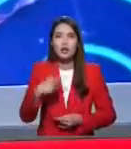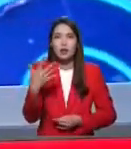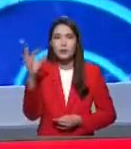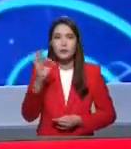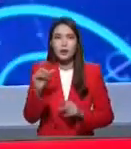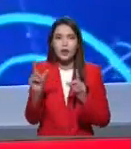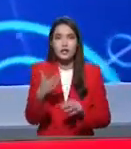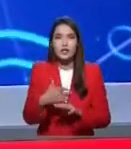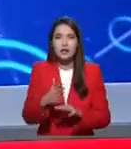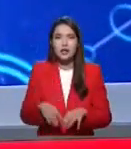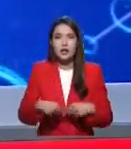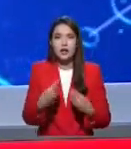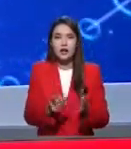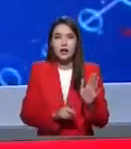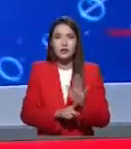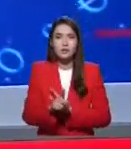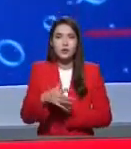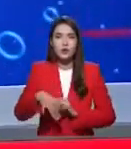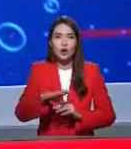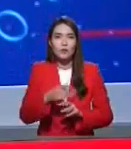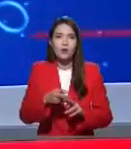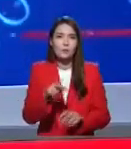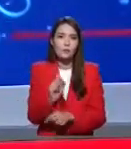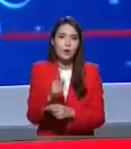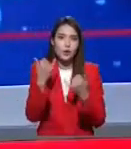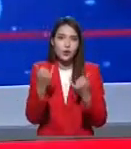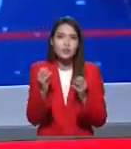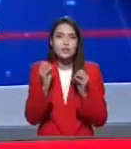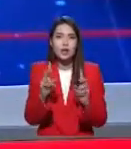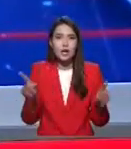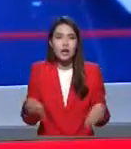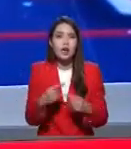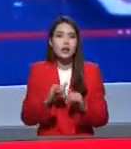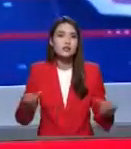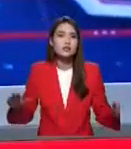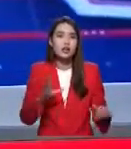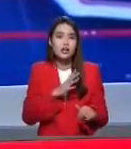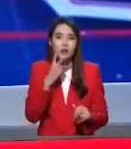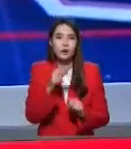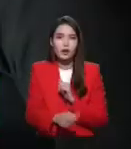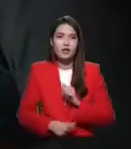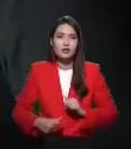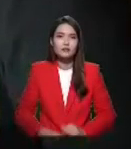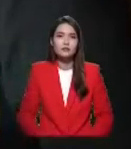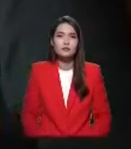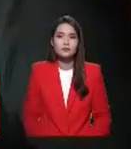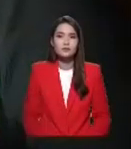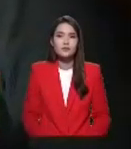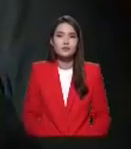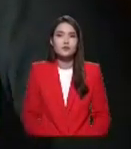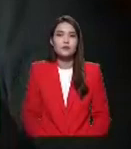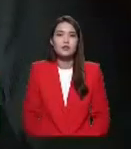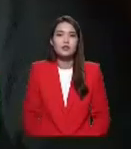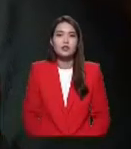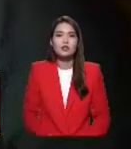жеңілдетілген несие беріле бастады. Өңірлерде бұл тапсырма бүгінде қалай жүзеге асып жатыр? Тілші материалында. Мал өсірсен қой